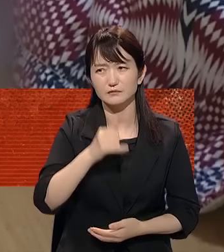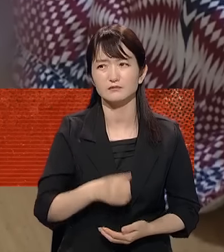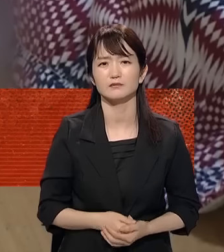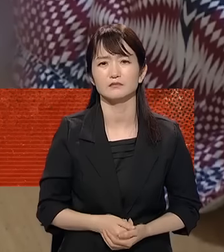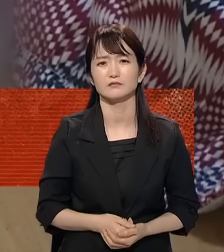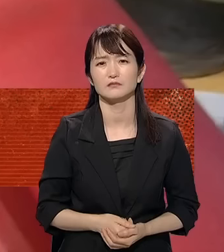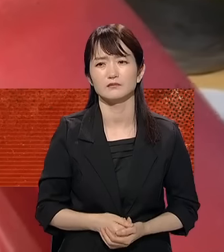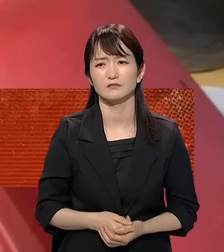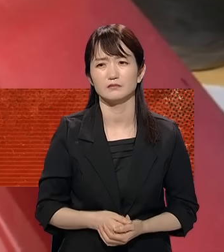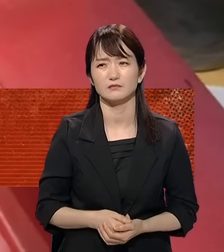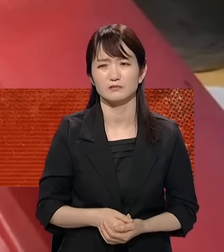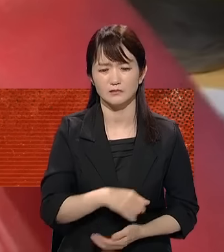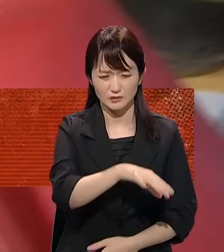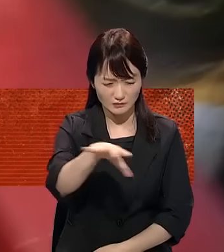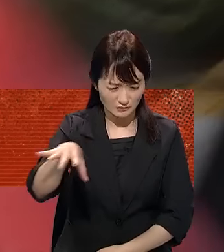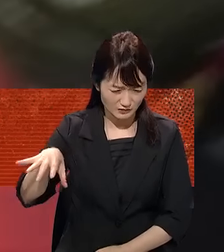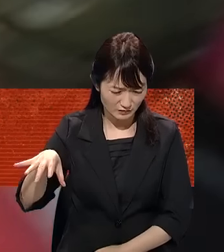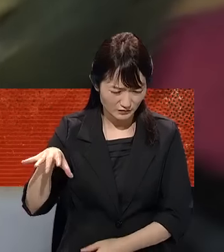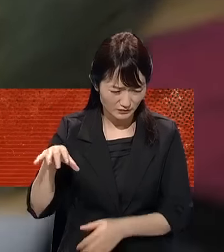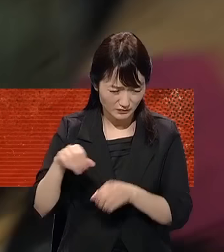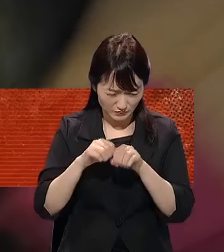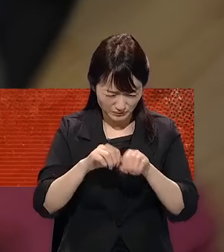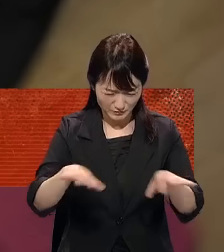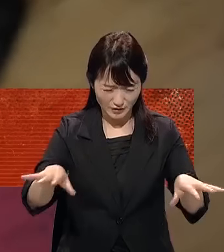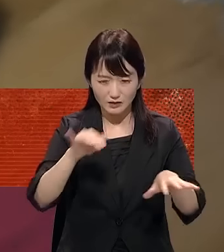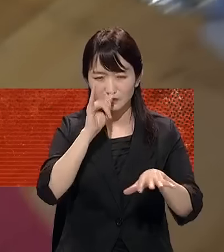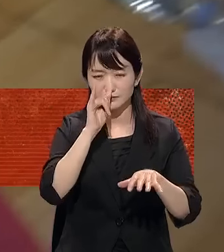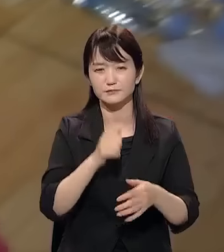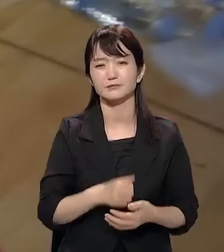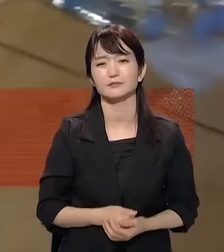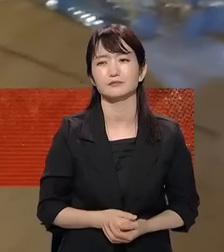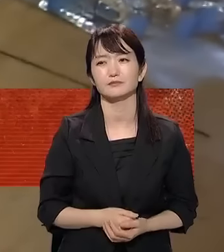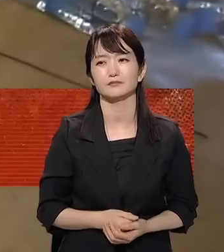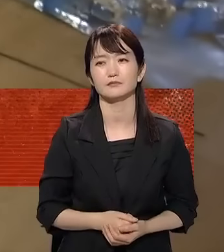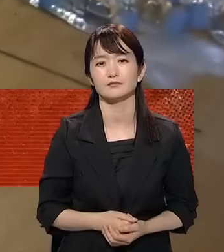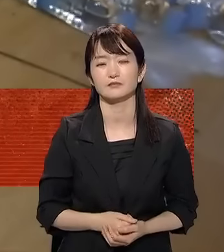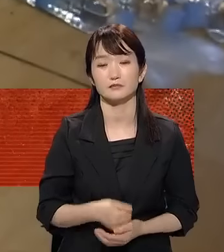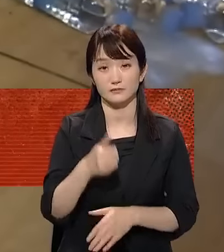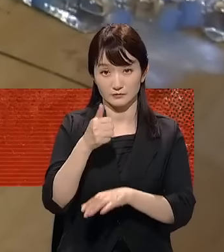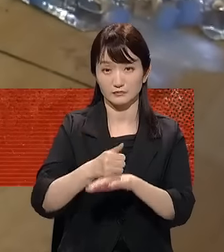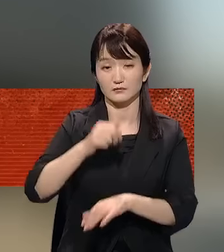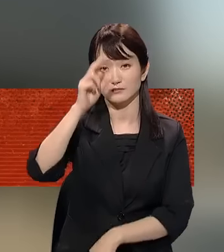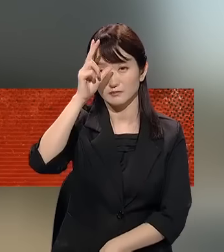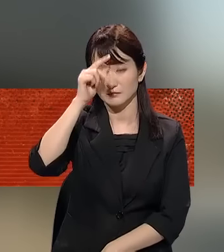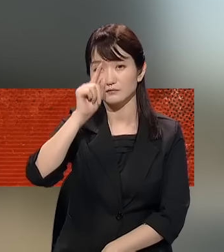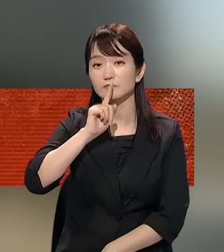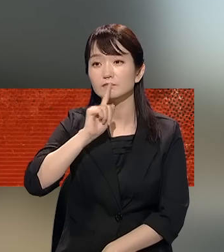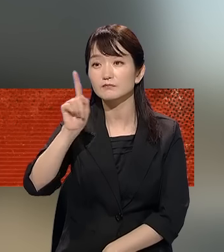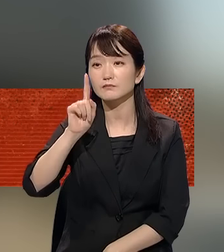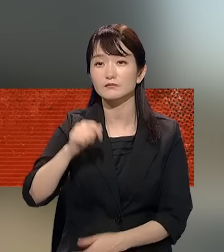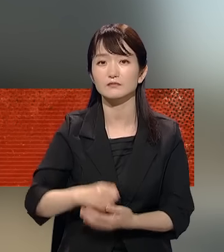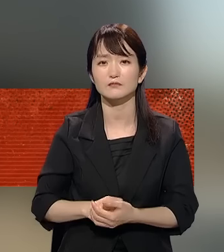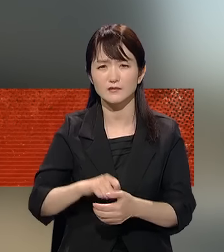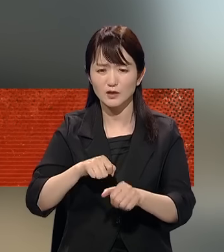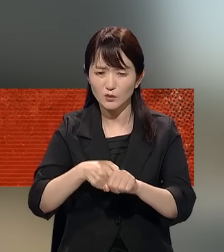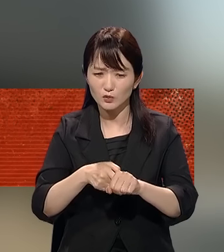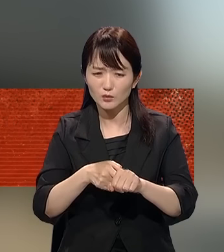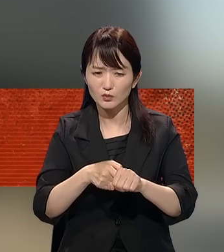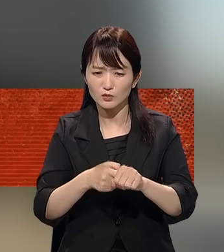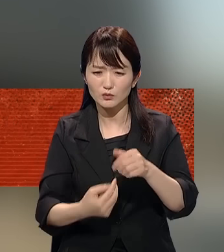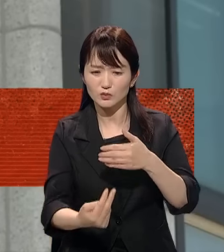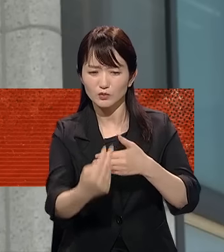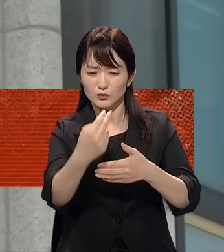굉장히 어지럽게 살림 사리를 어 늘어져 있었다고 합니다 근데 나중에 경찰이 어 여기에 강제로 침입하는 적은 또